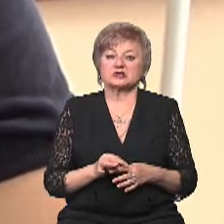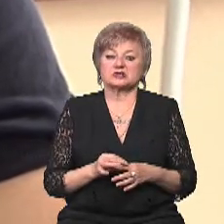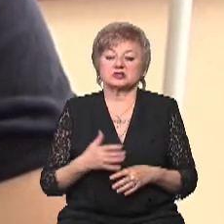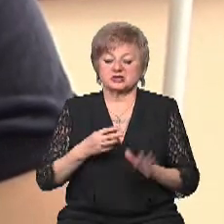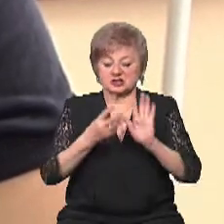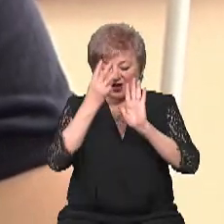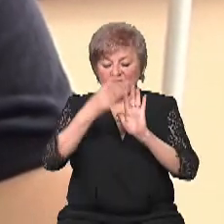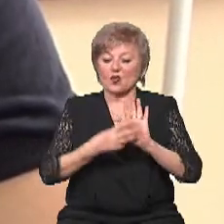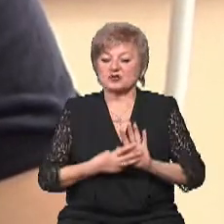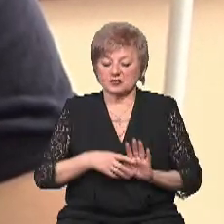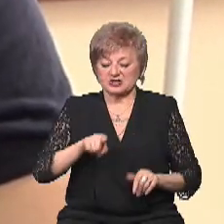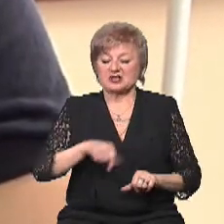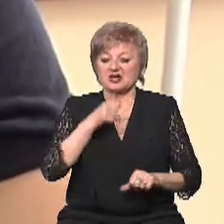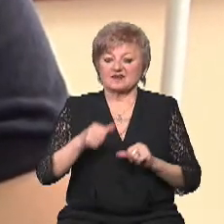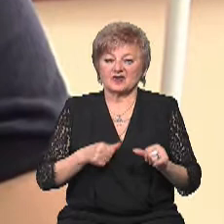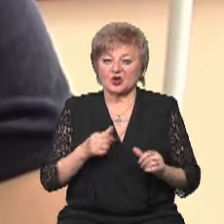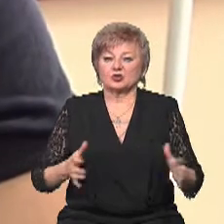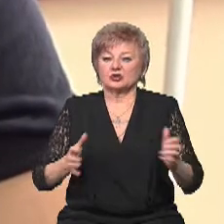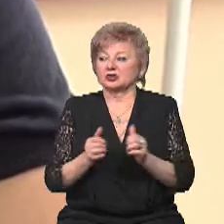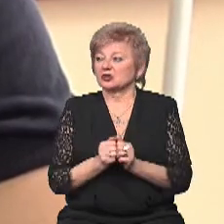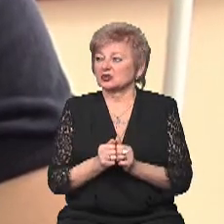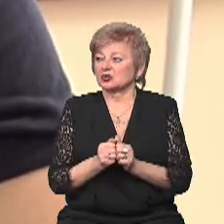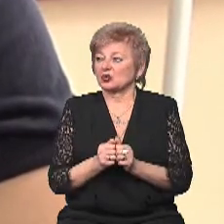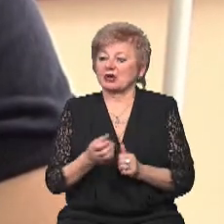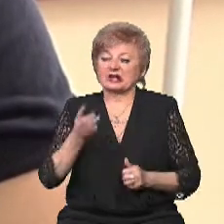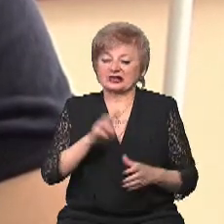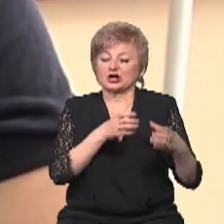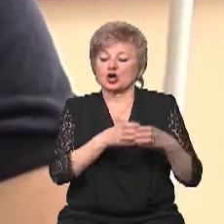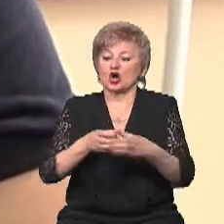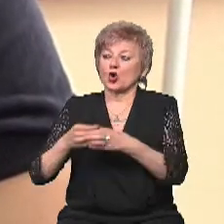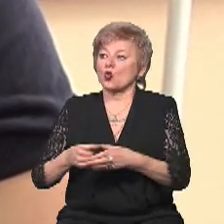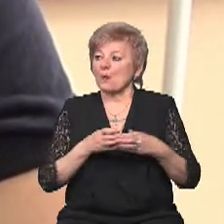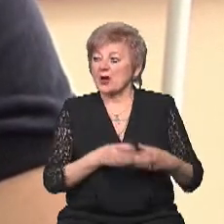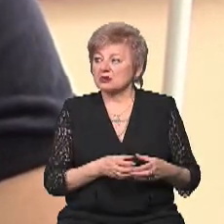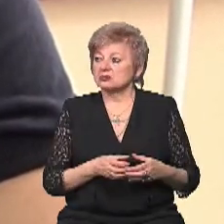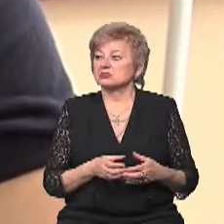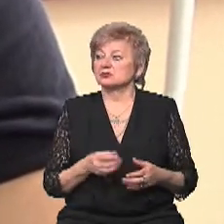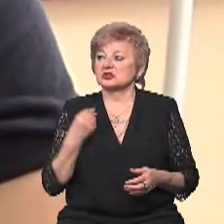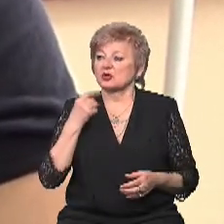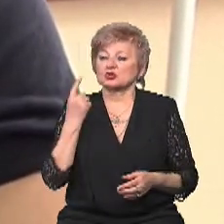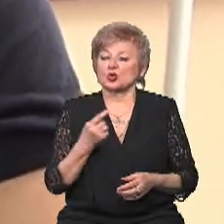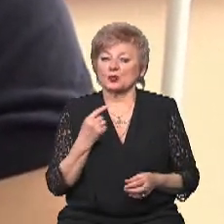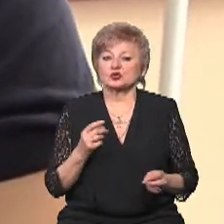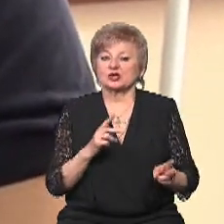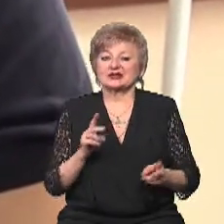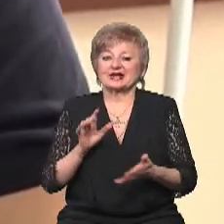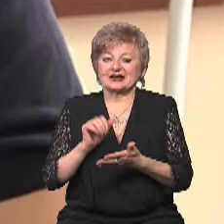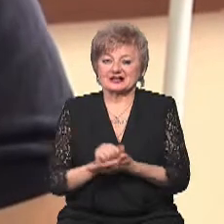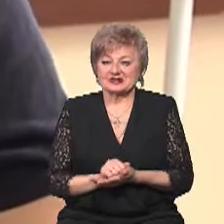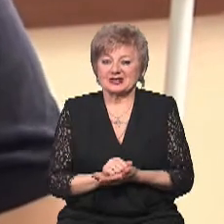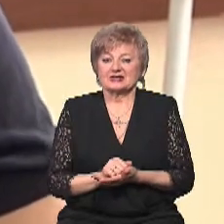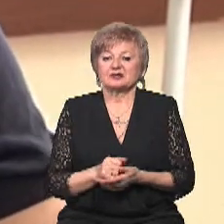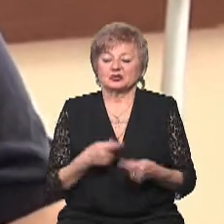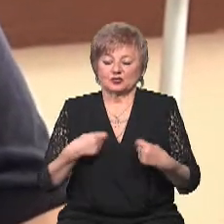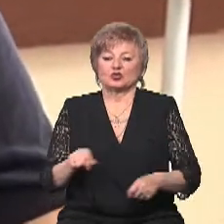8 месяцев этого года задержали 3 организованные группы на территории Запорожской области, которые занимались распространением